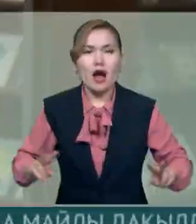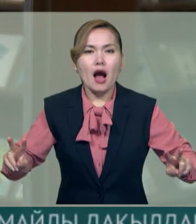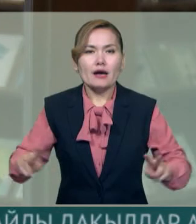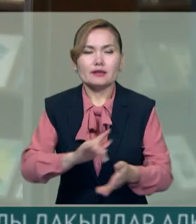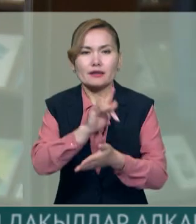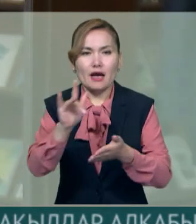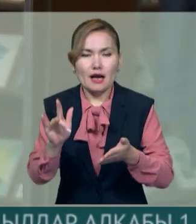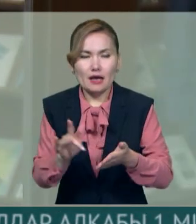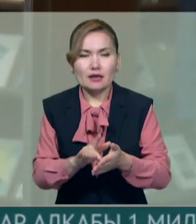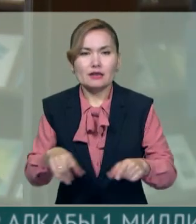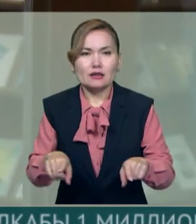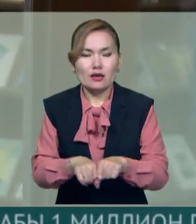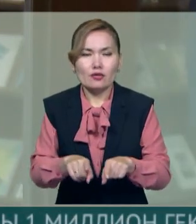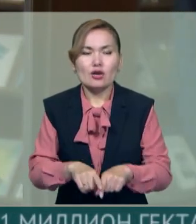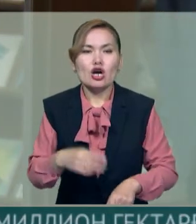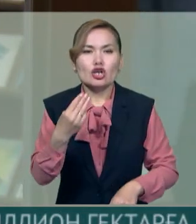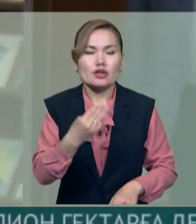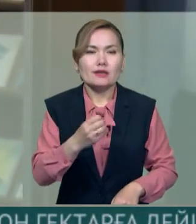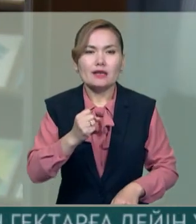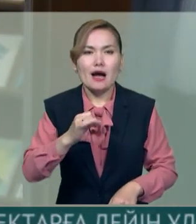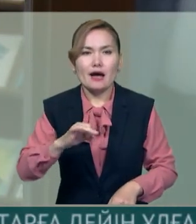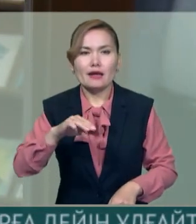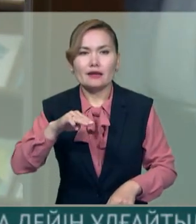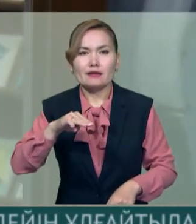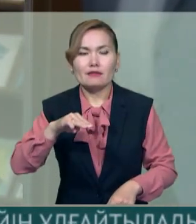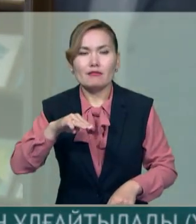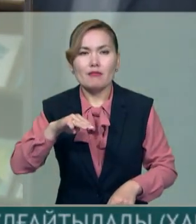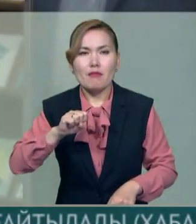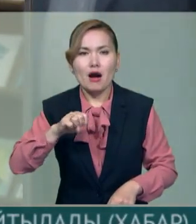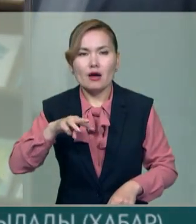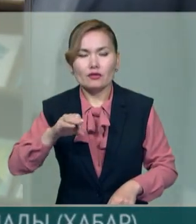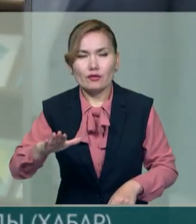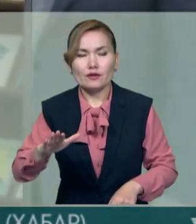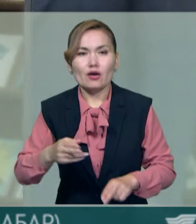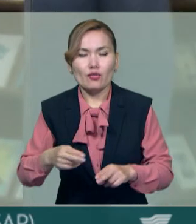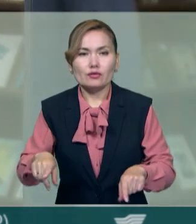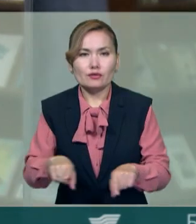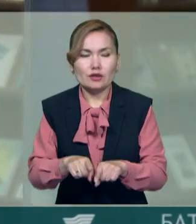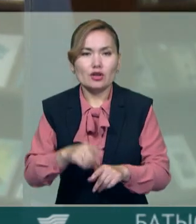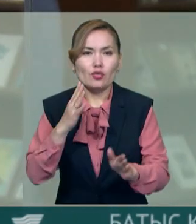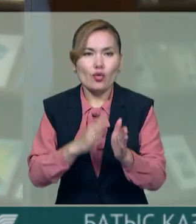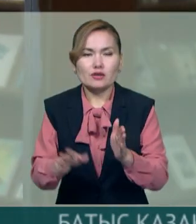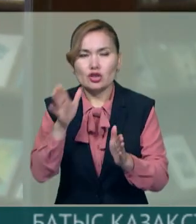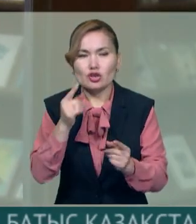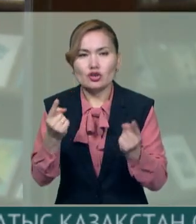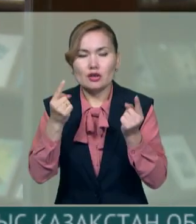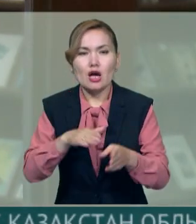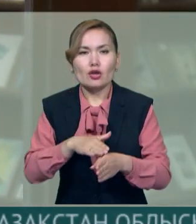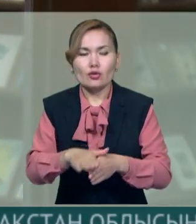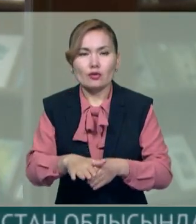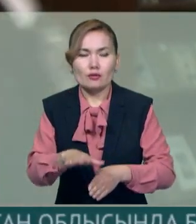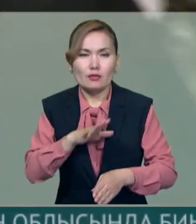отырғаны, Орталық Азияның ішінде алғаш рет Қазақстанда тойланып отырғаны да кездейсоқ емес, өйткені Айтматовтың жалпы